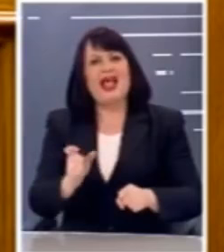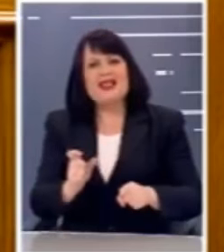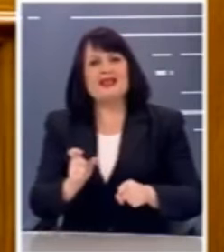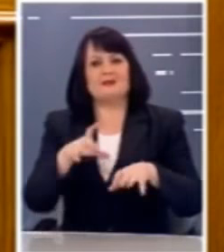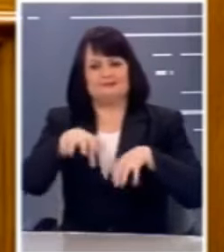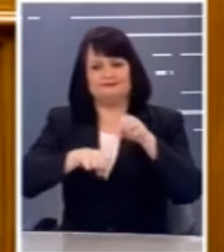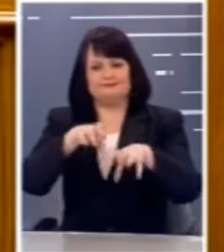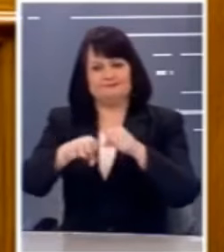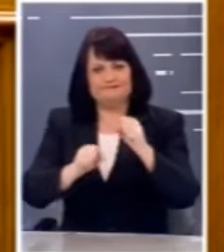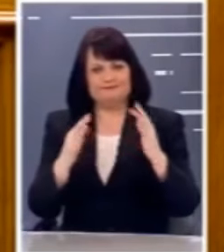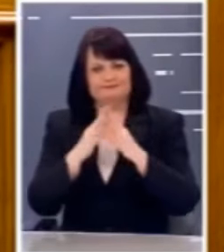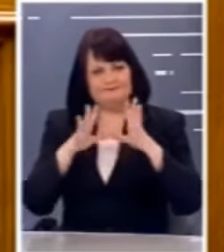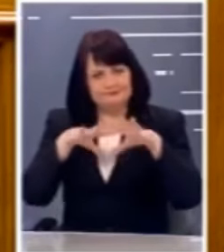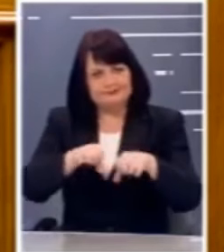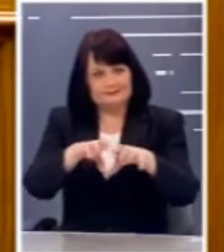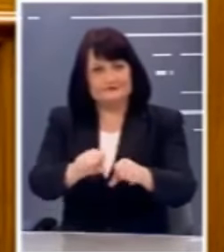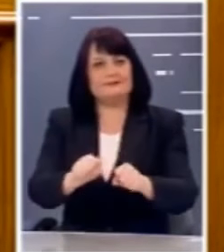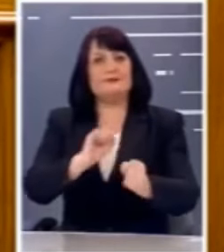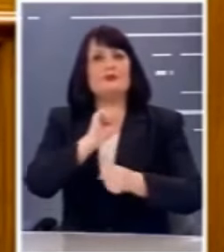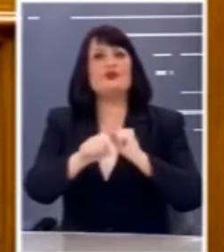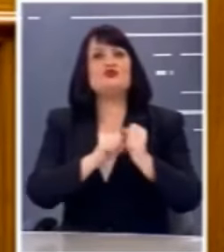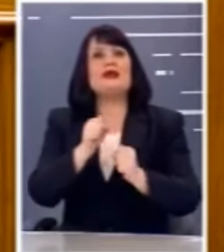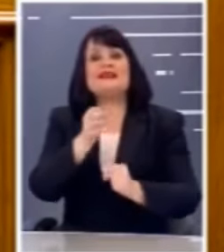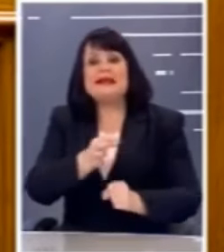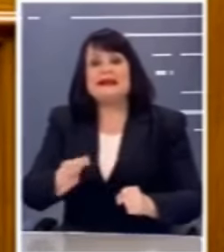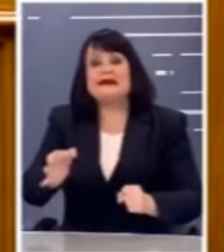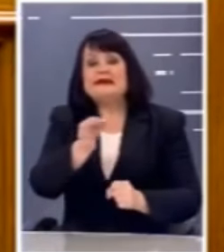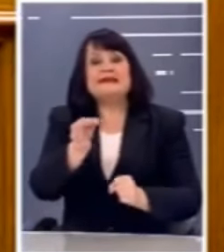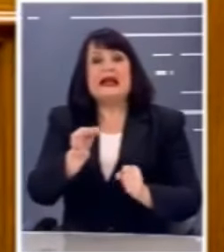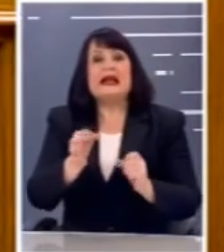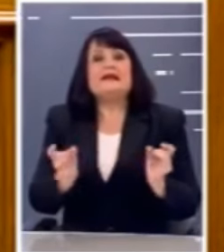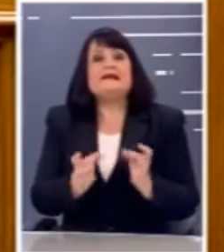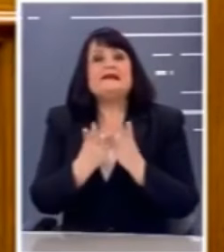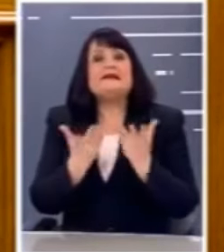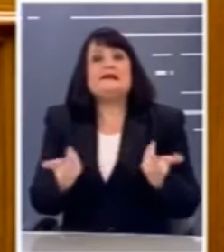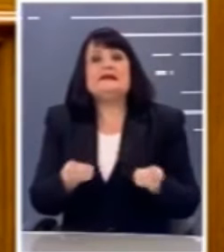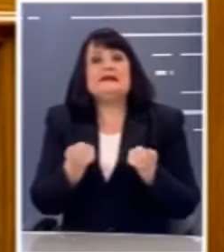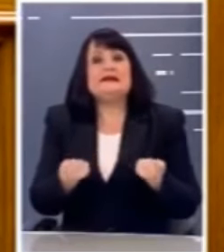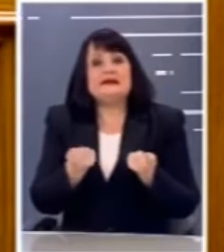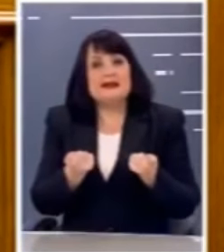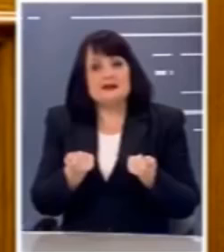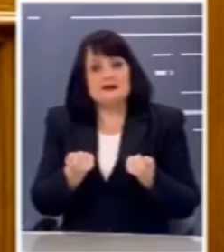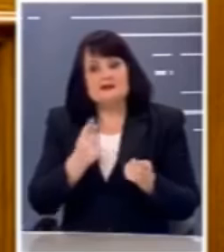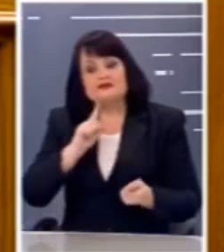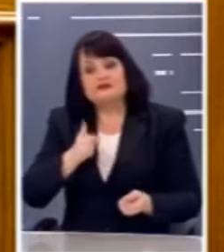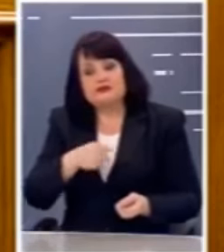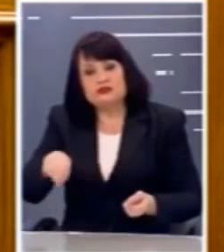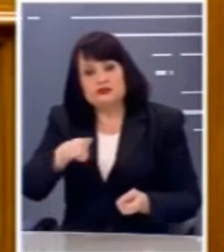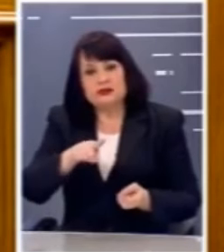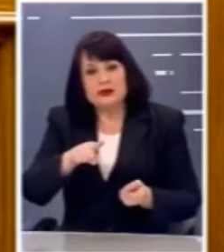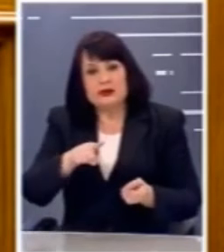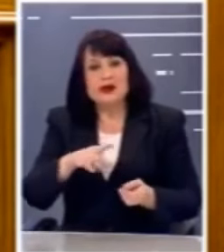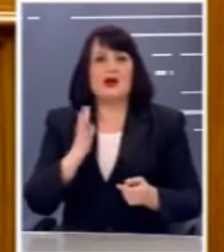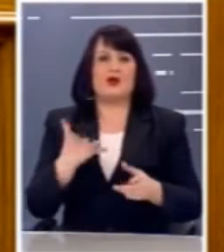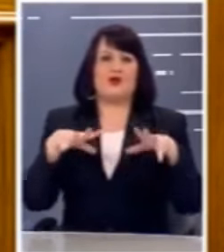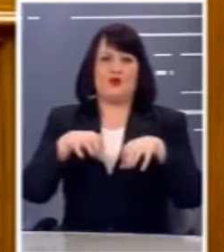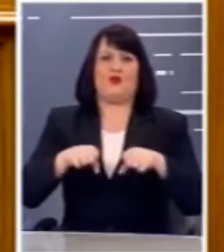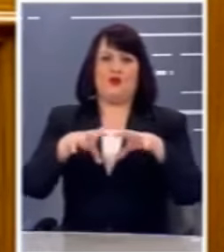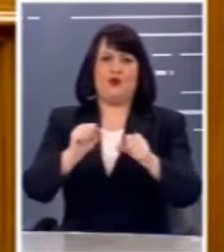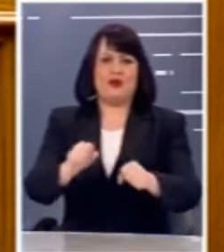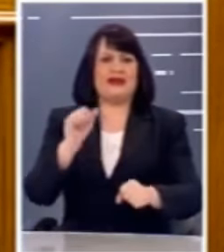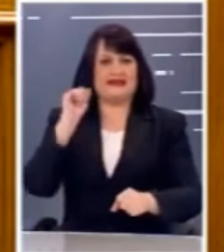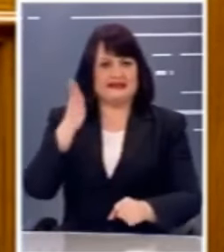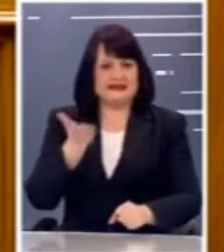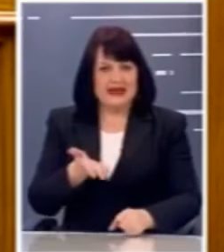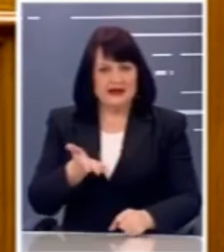κατακτητές προσπάθησαν να ορίσουν την τύχη των νησιών και των νησιωτών του νοτιοανατολικού Αιγαίου. Κάθε κυριαρχία άφησε